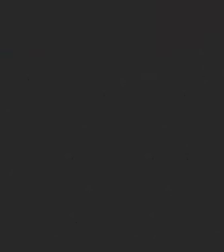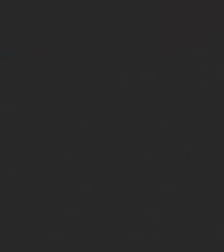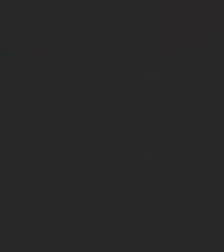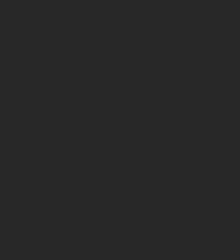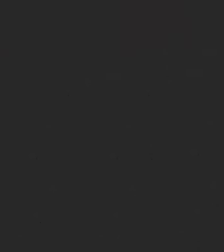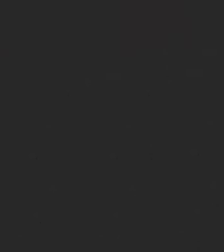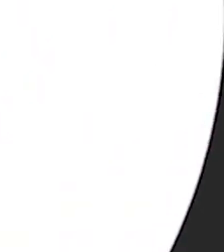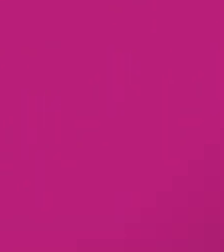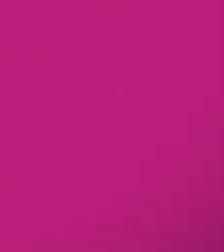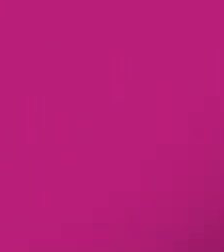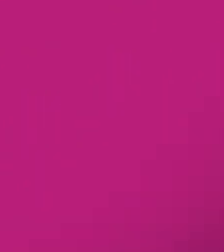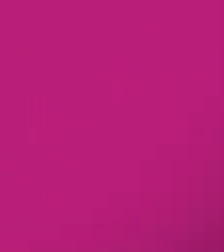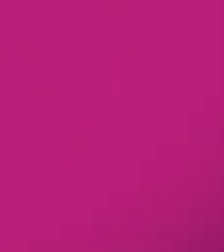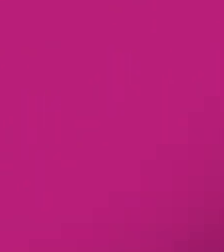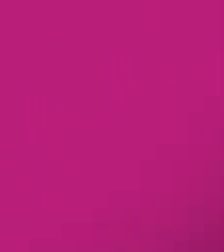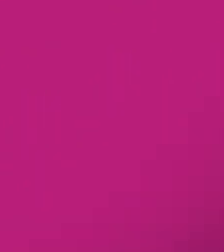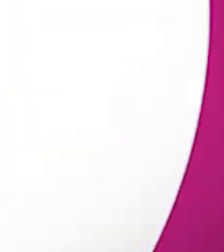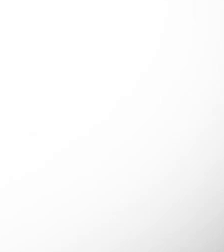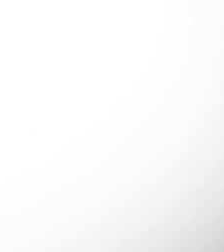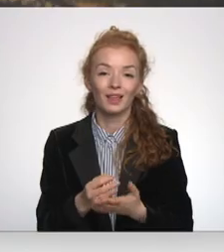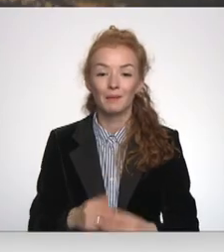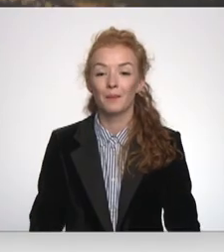Re, viss ēters ir te!